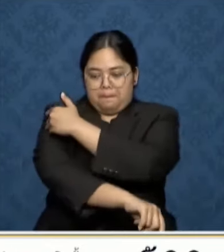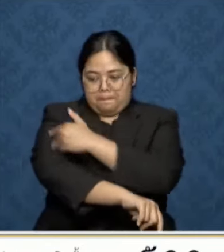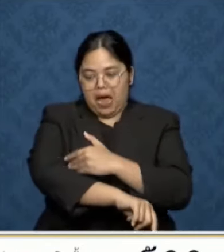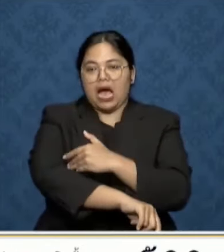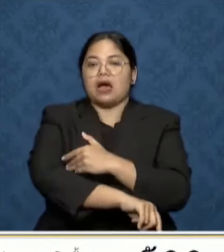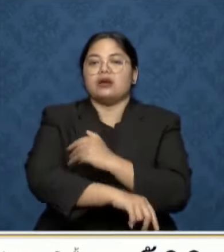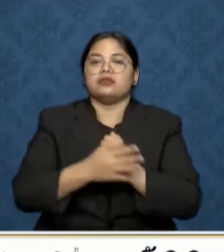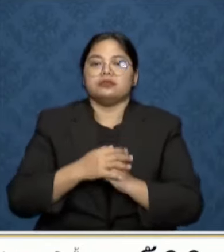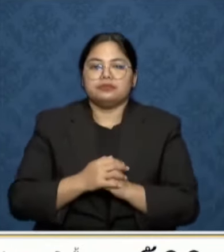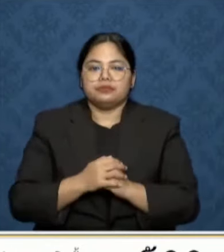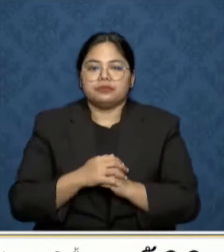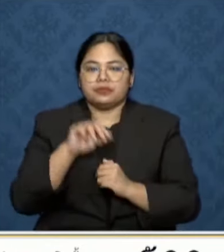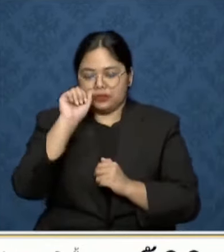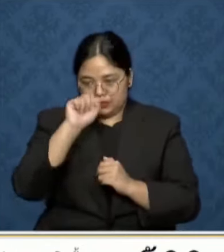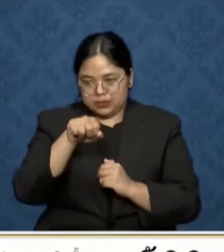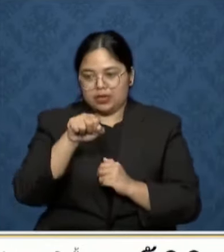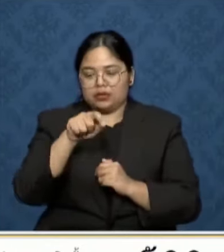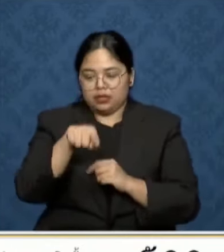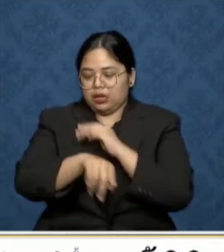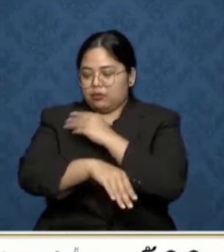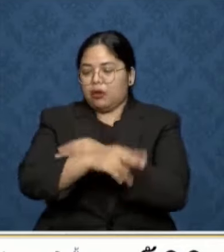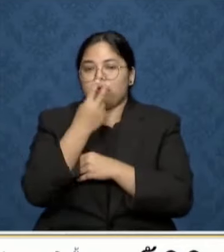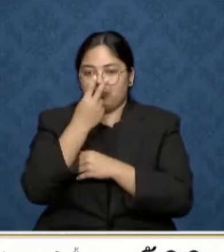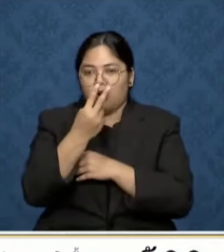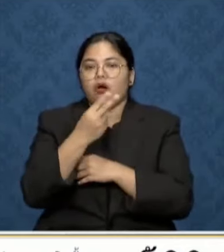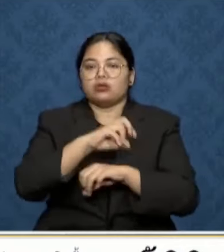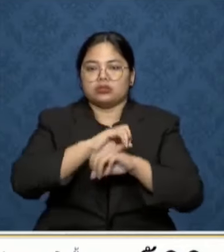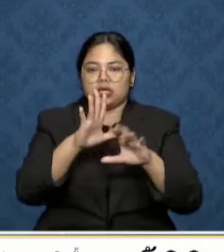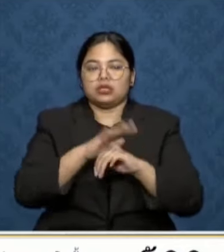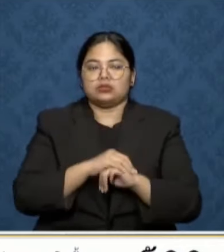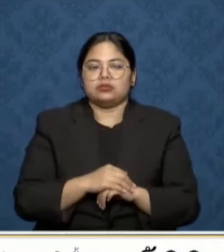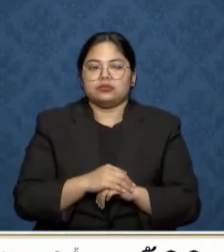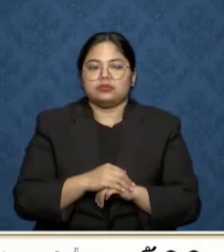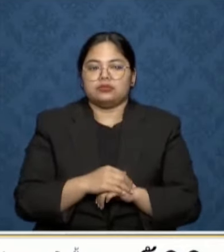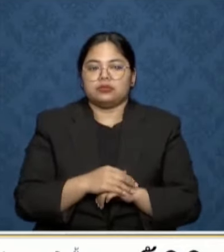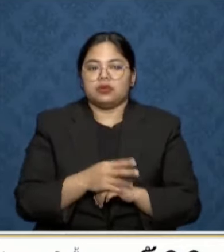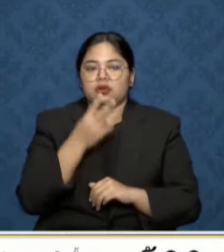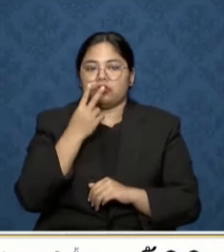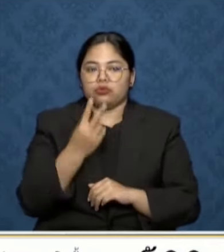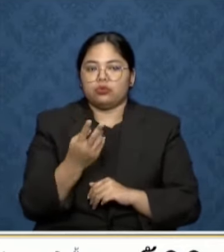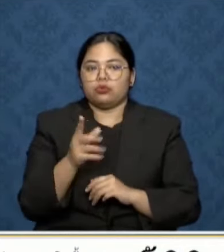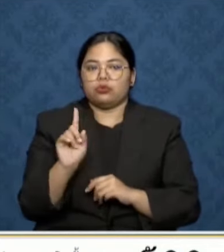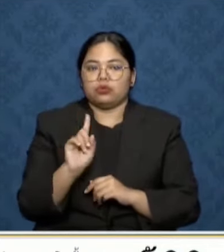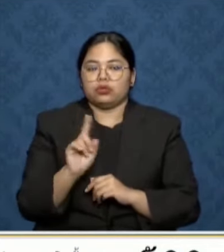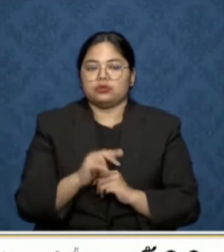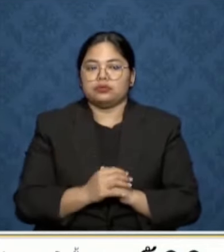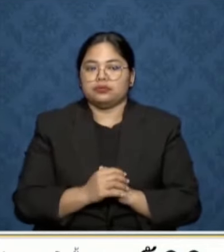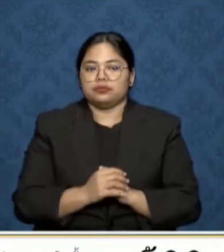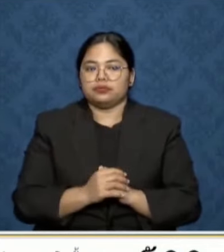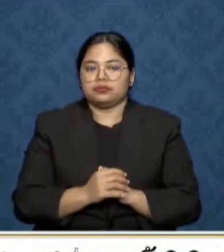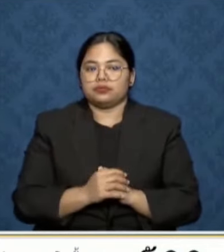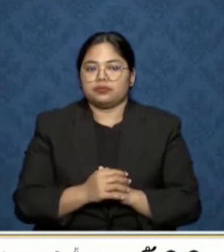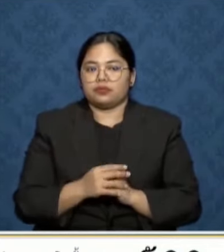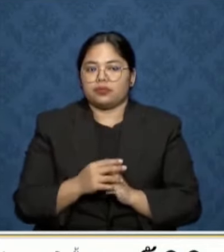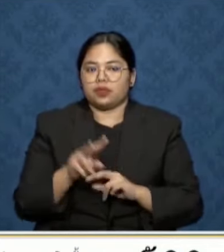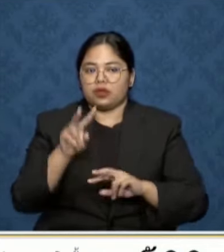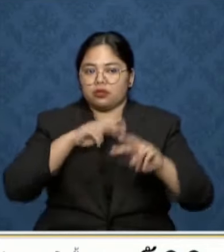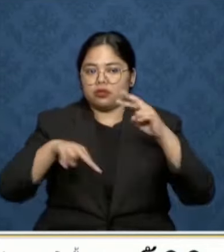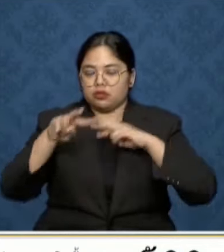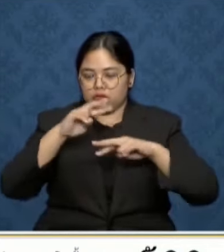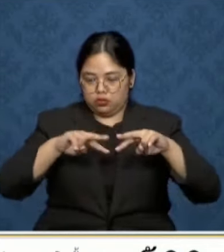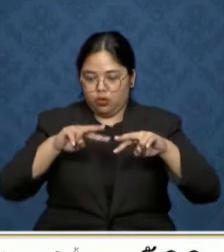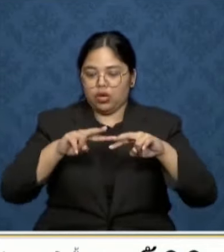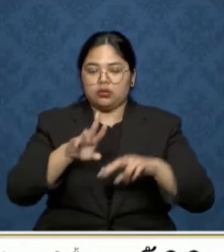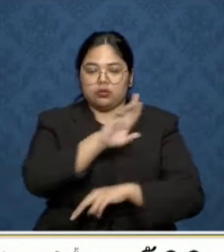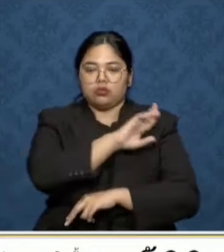า Rotator Craft มาแๆ นะครับสดทไปครับทีนี้อยากให้ทานทมนตีช่วยไปตัสอบคหมอด้